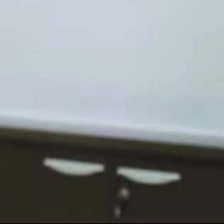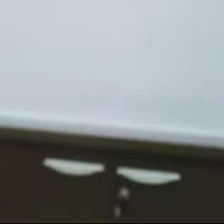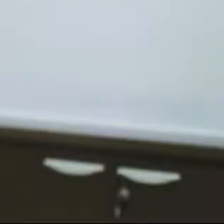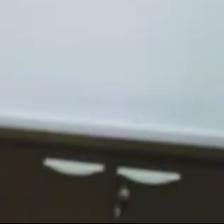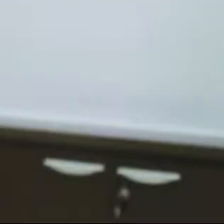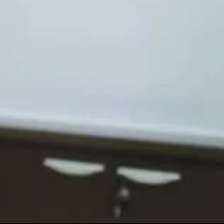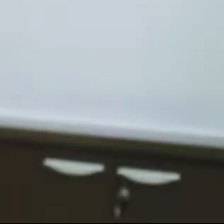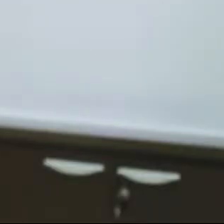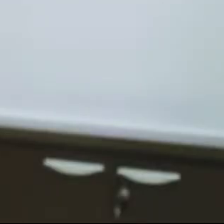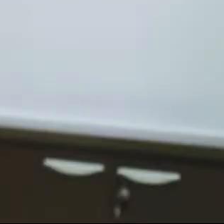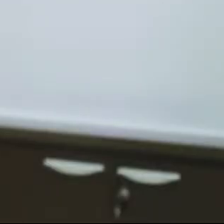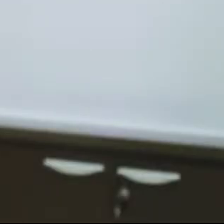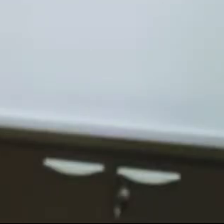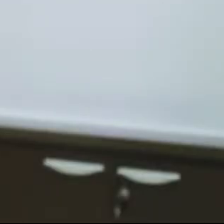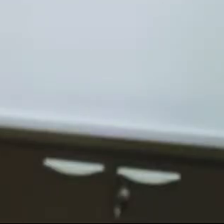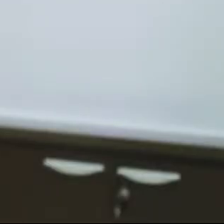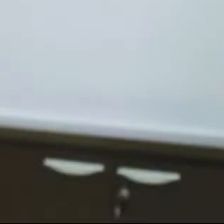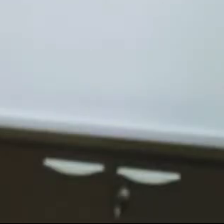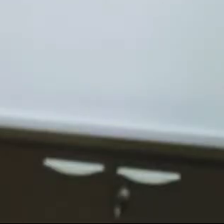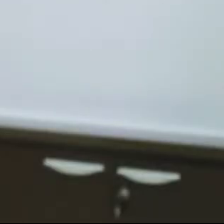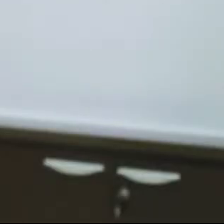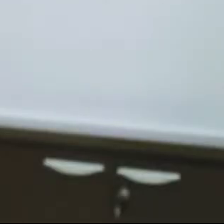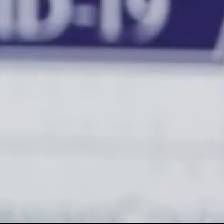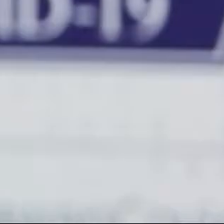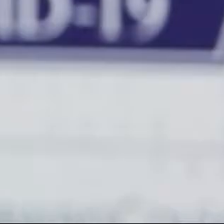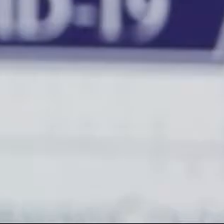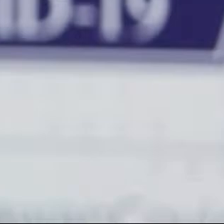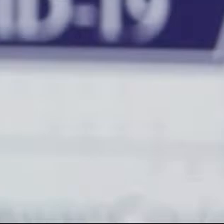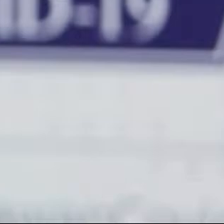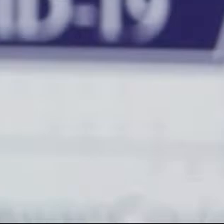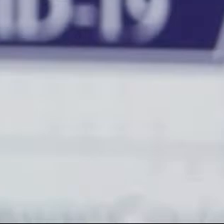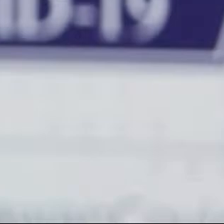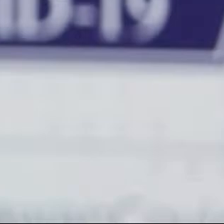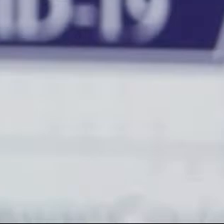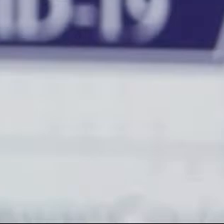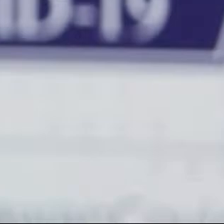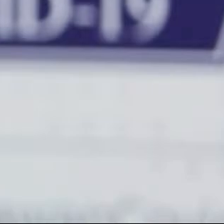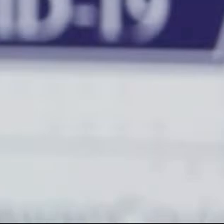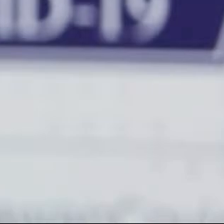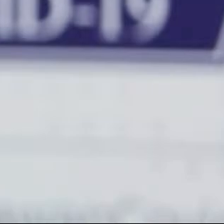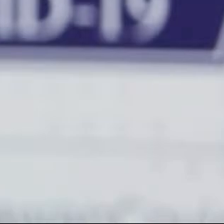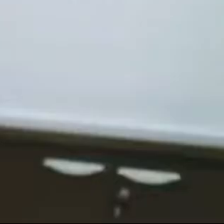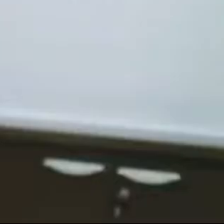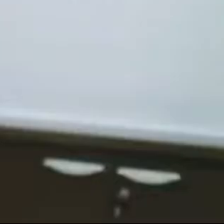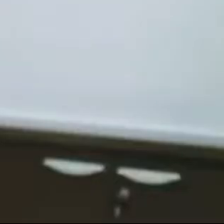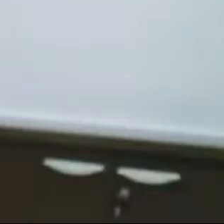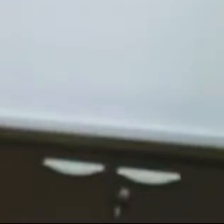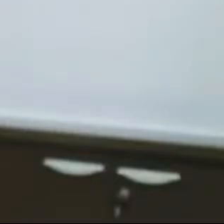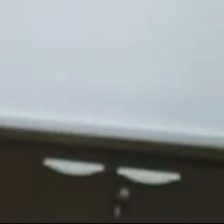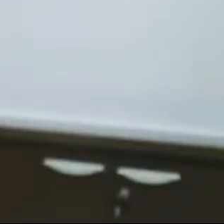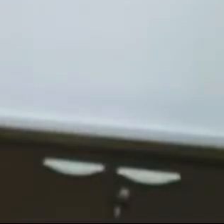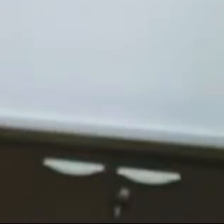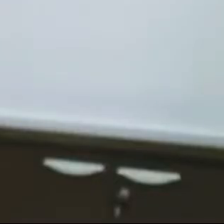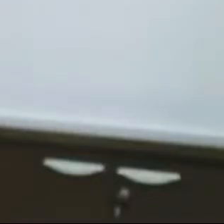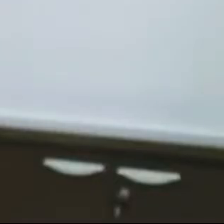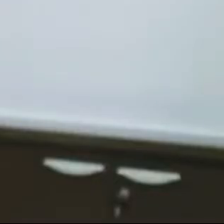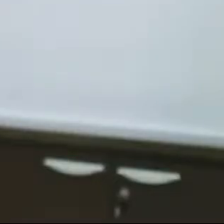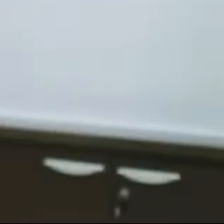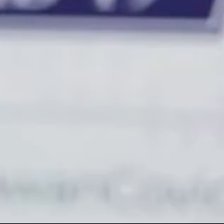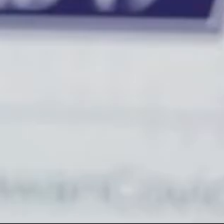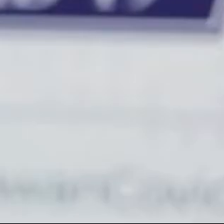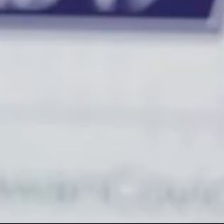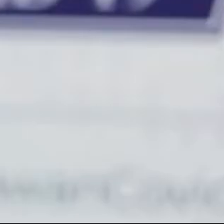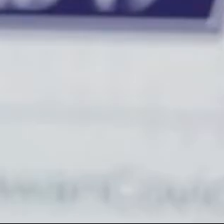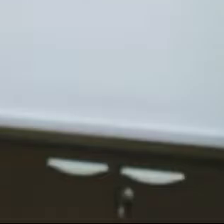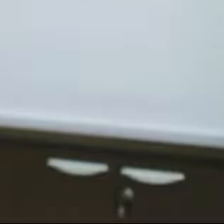harus menjadi patriot bagi diri sendiri dan keluarga, serta Anda bisa menjadi pahlawan kemanusiaan bila berhasil melindungi